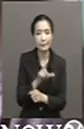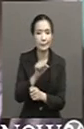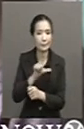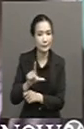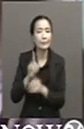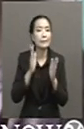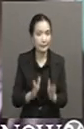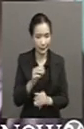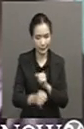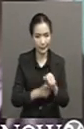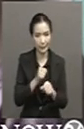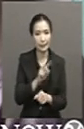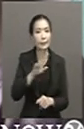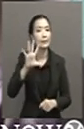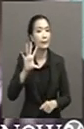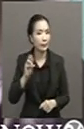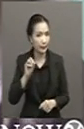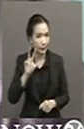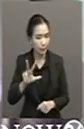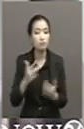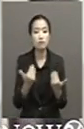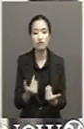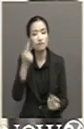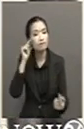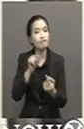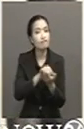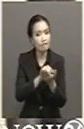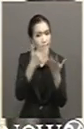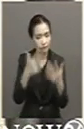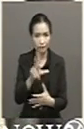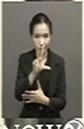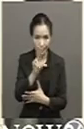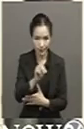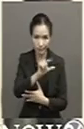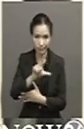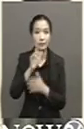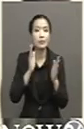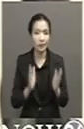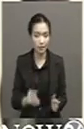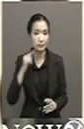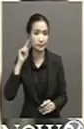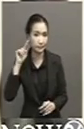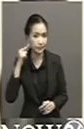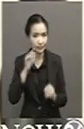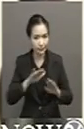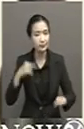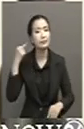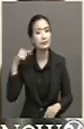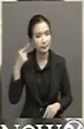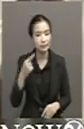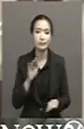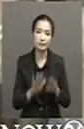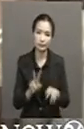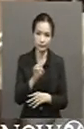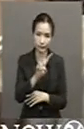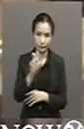2563ปัจจุบันนี้มีผู้ที่เข้าถึงบริการได้เพียง 30ล้านคนมีทั้งผู้หญิงและเด็กผู้หญิงไม่ต่ำกว่า